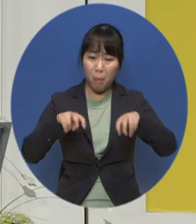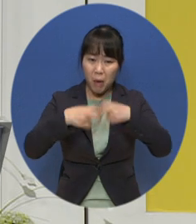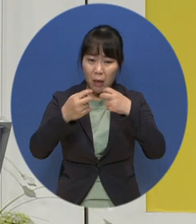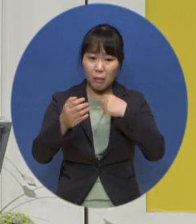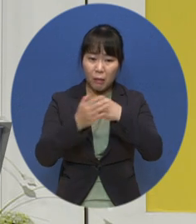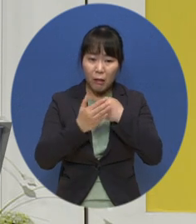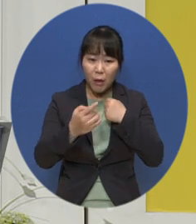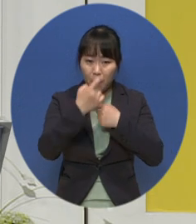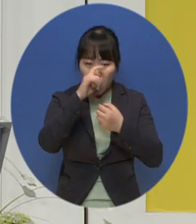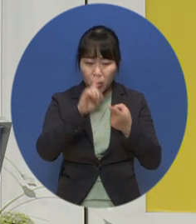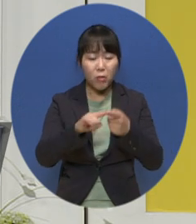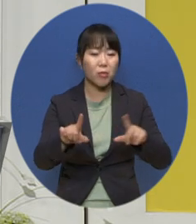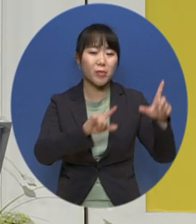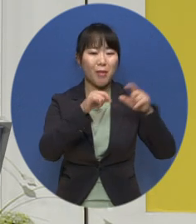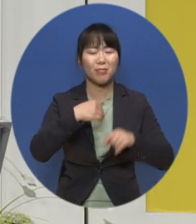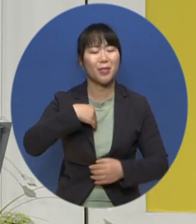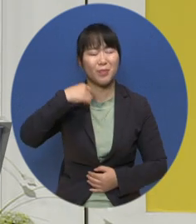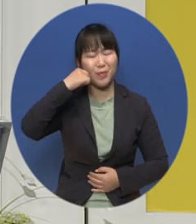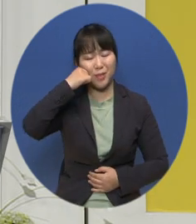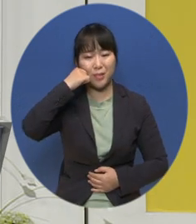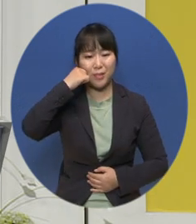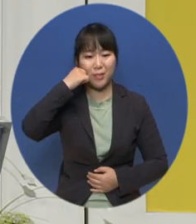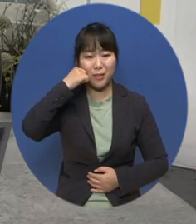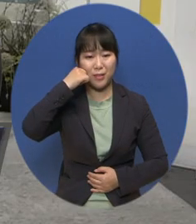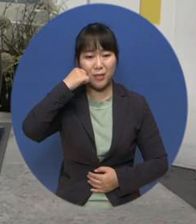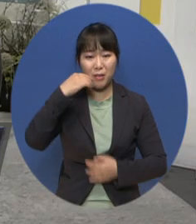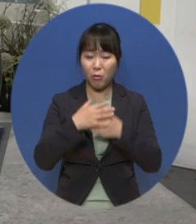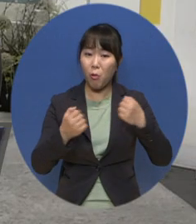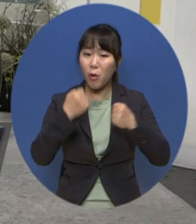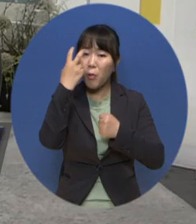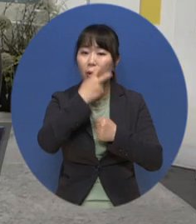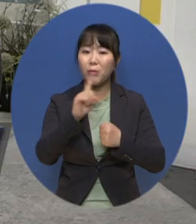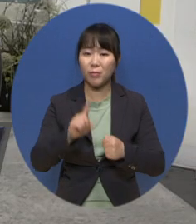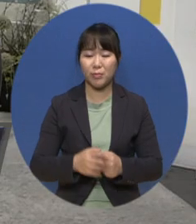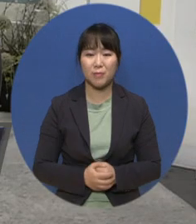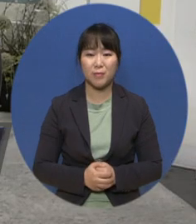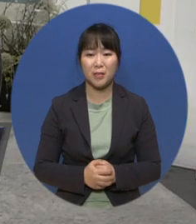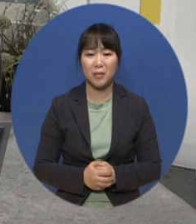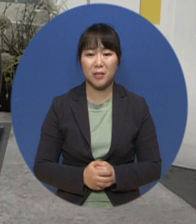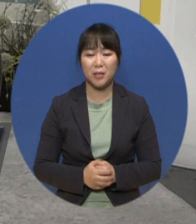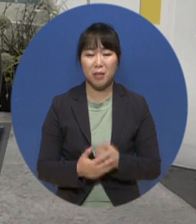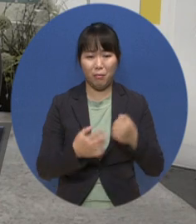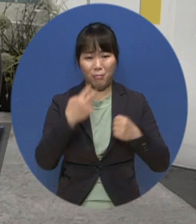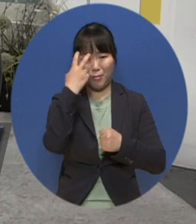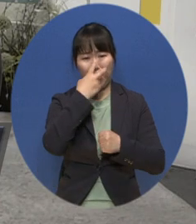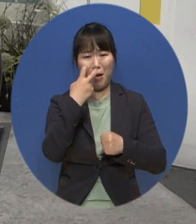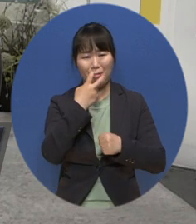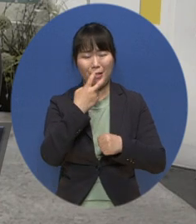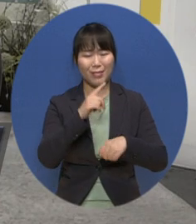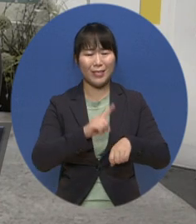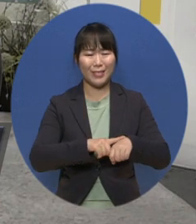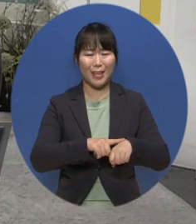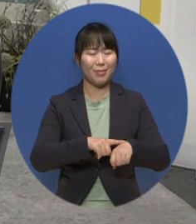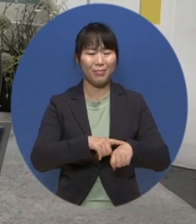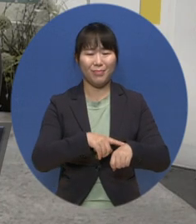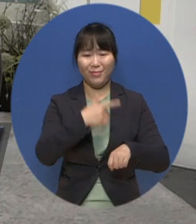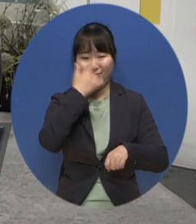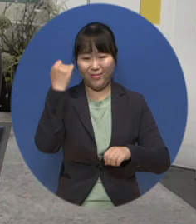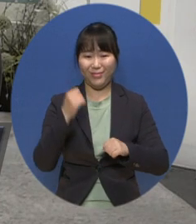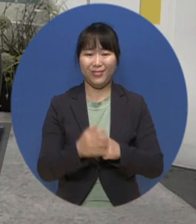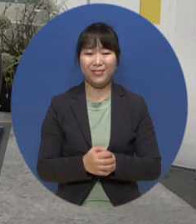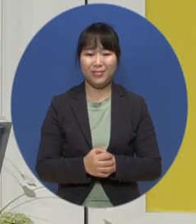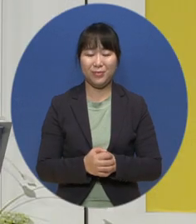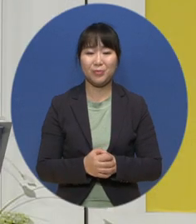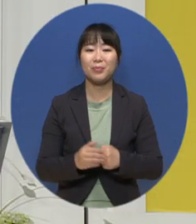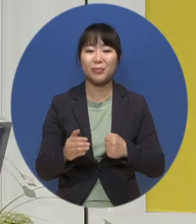한번도 뭐 살아왔습니다 그런가 음 관리는 그럼 어떻게 했어요 즉 건강관리도 별로 하시 아니 없습니다 어 할 시간이